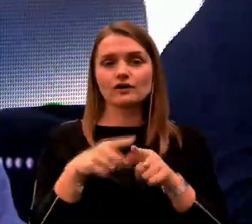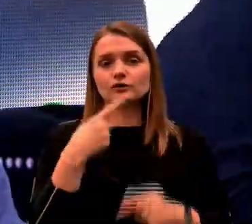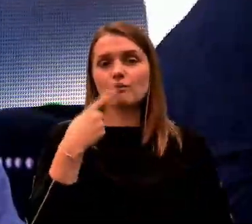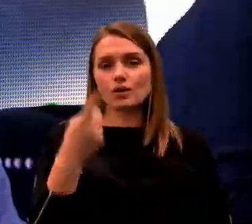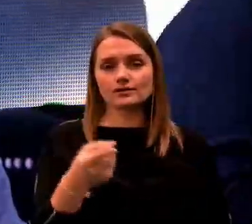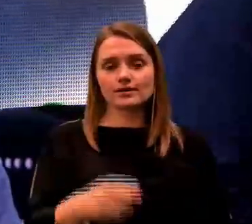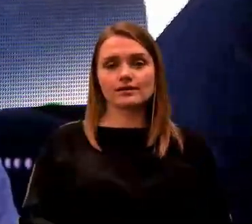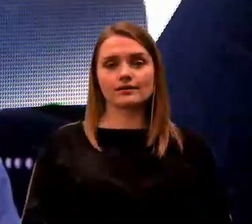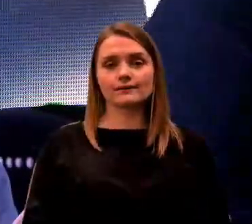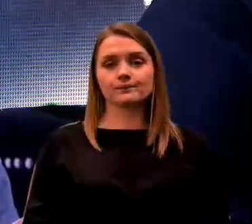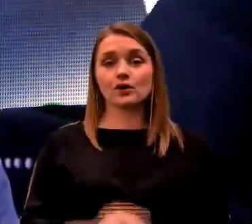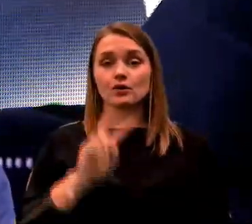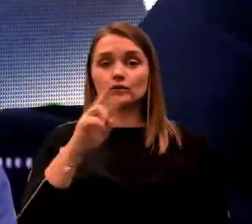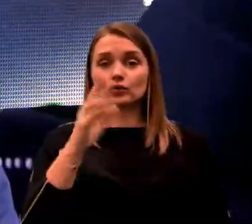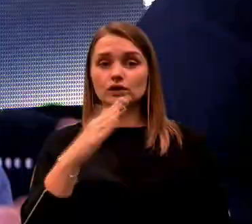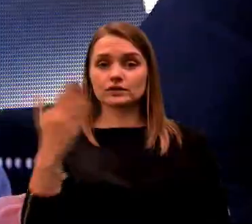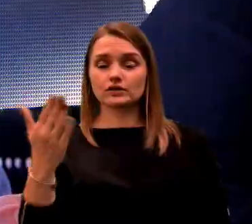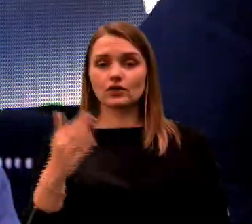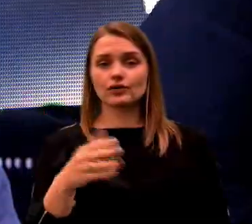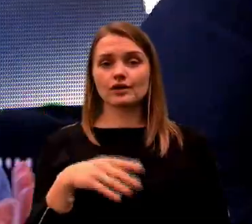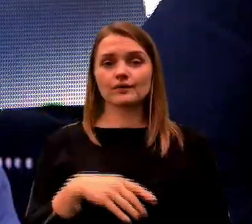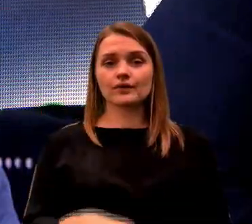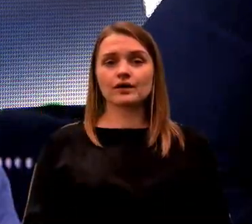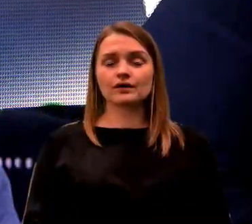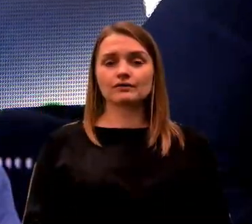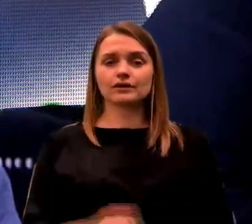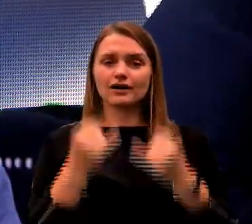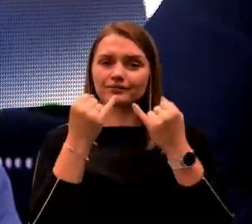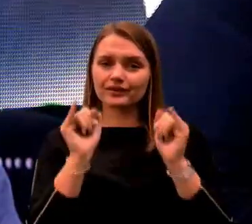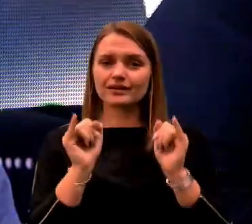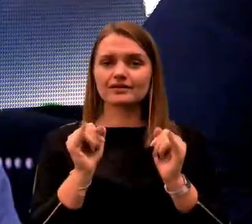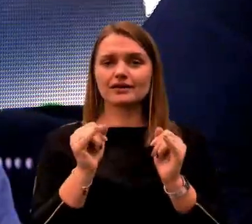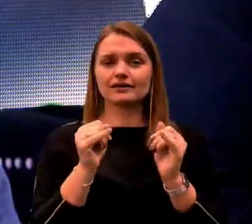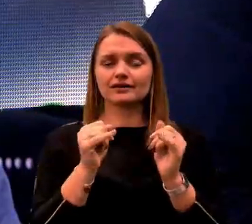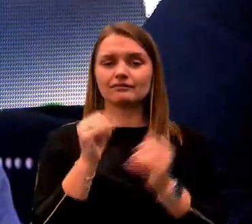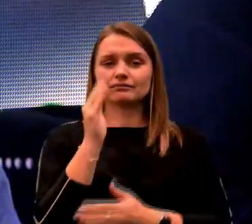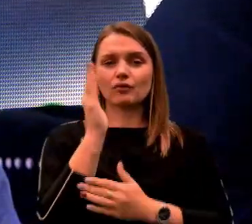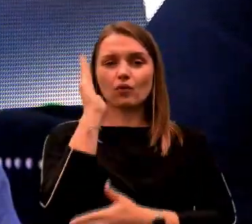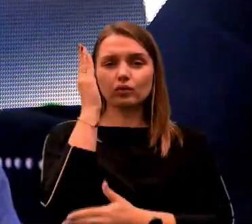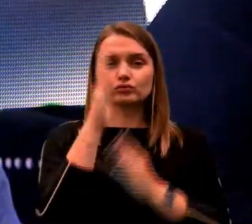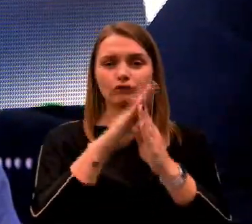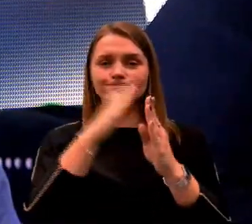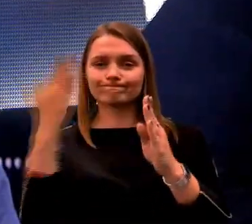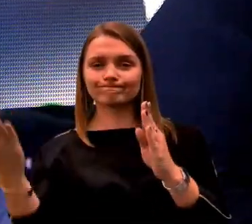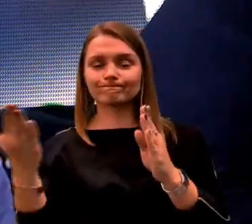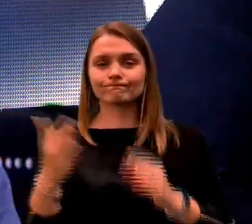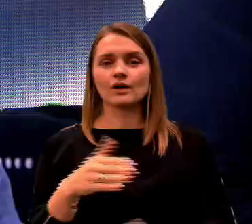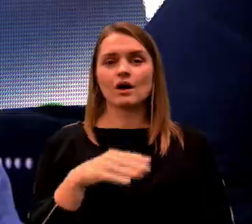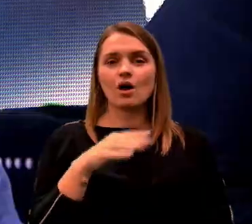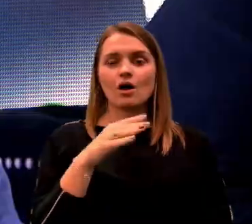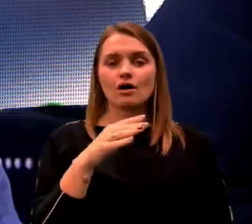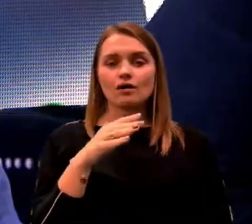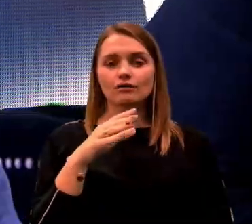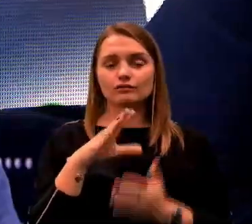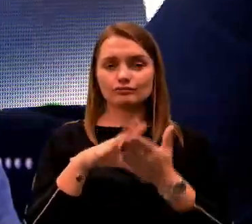polecenia. Po drugiej stronie taka zupełnie skrajna odbicie od tego folwarku to są organizacje tak zwane